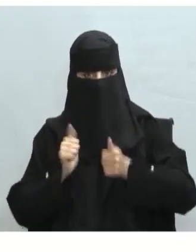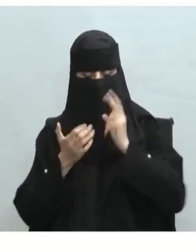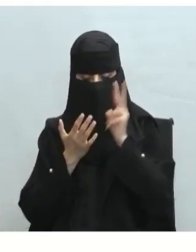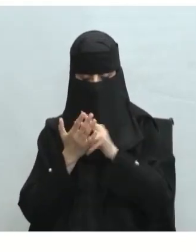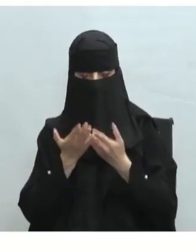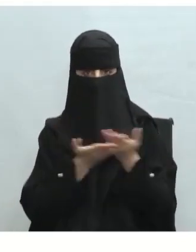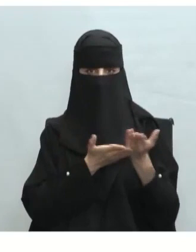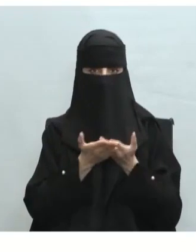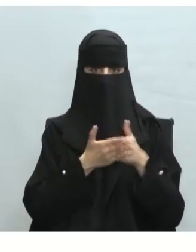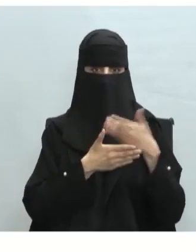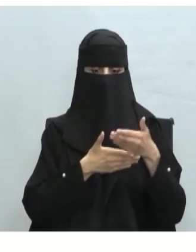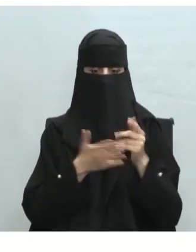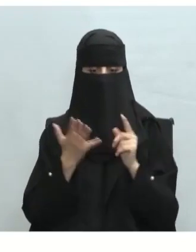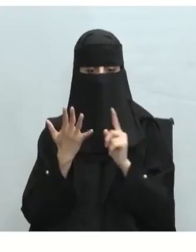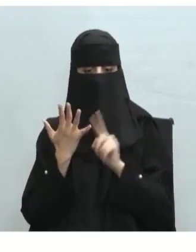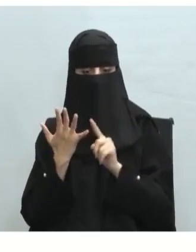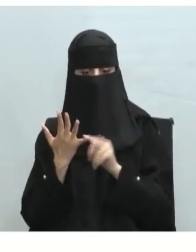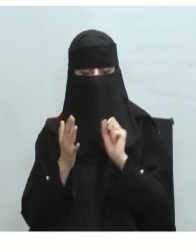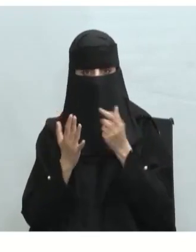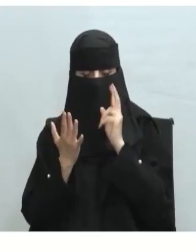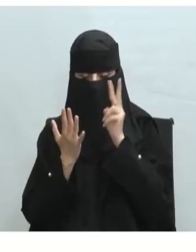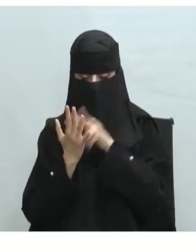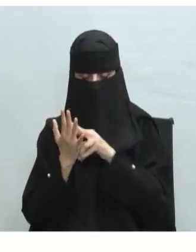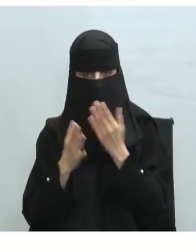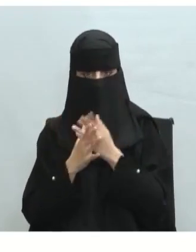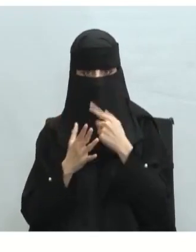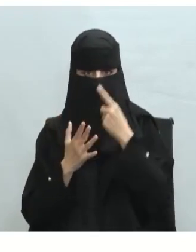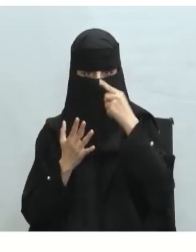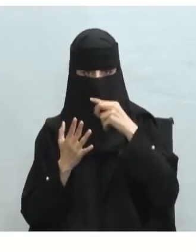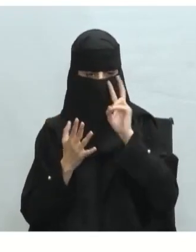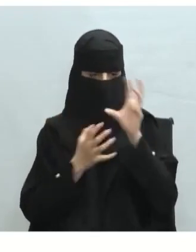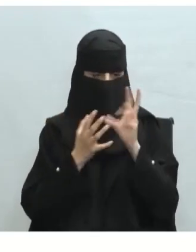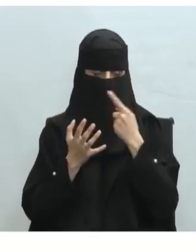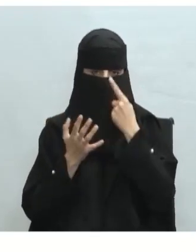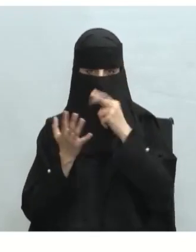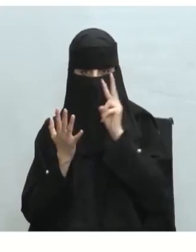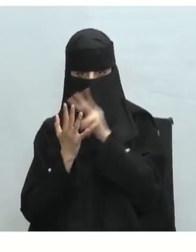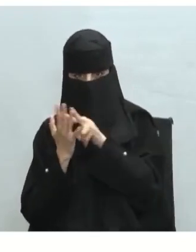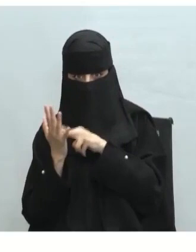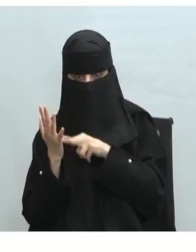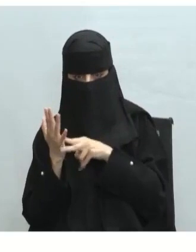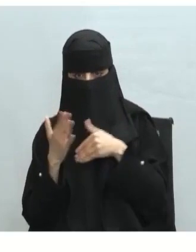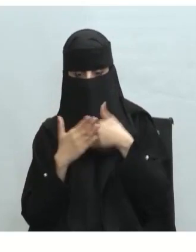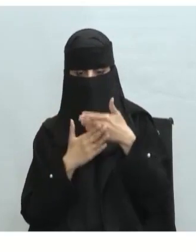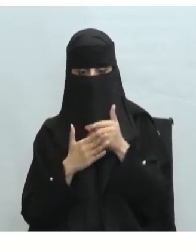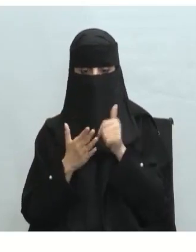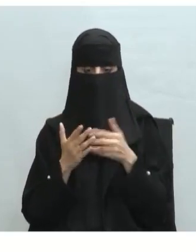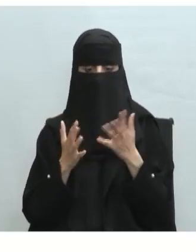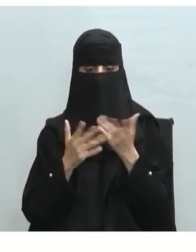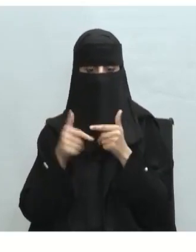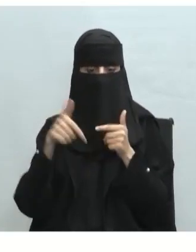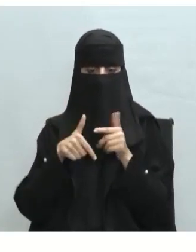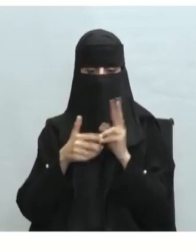تقول القراءه تكوين موقف او راي ايضا القراءه لاداء الاختبار سادسا سابعا والاخير وهو